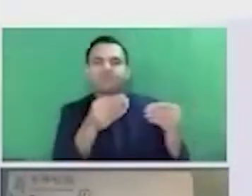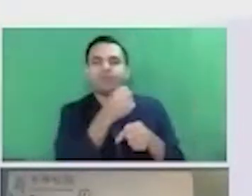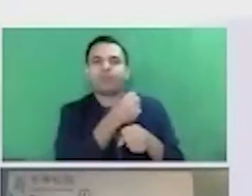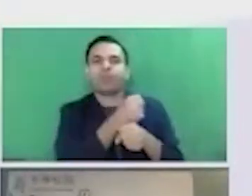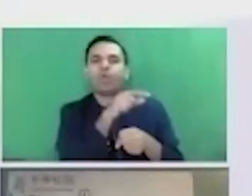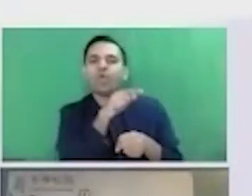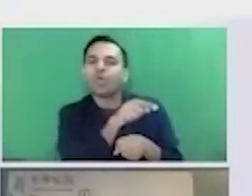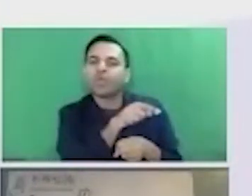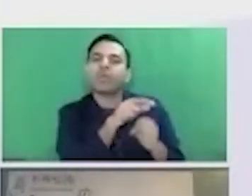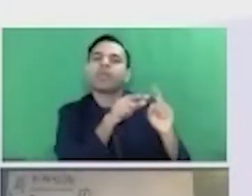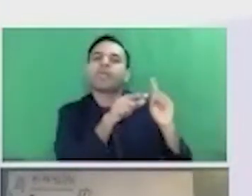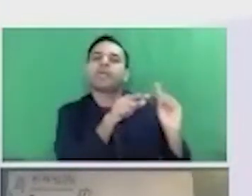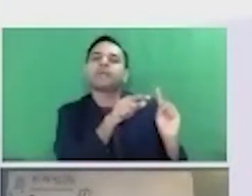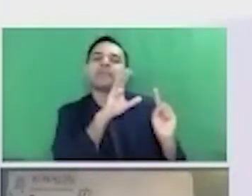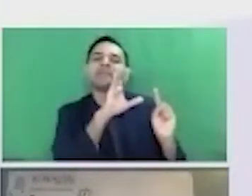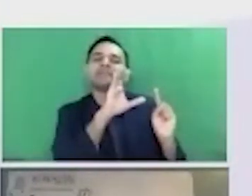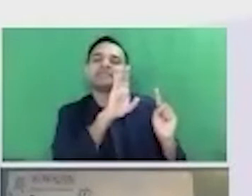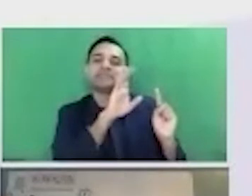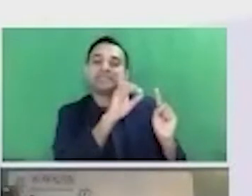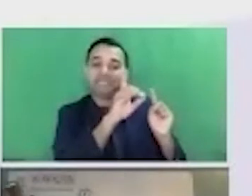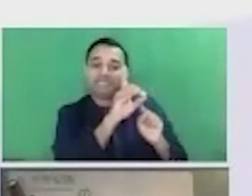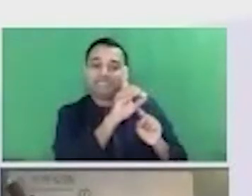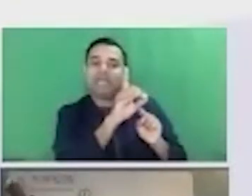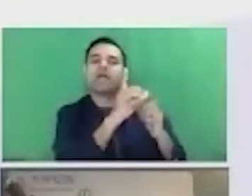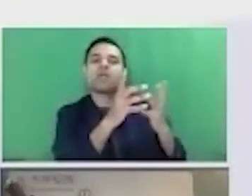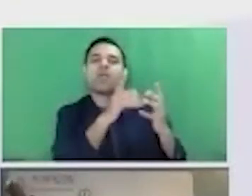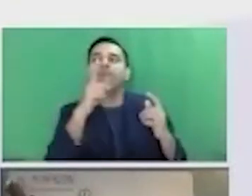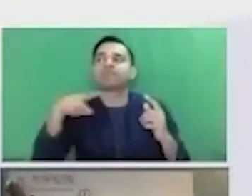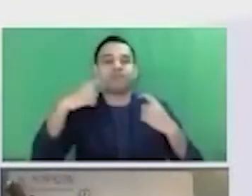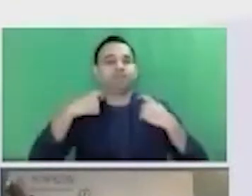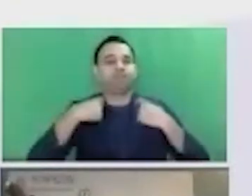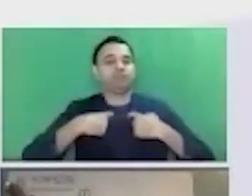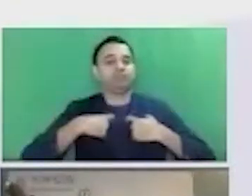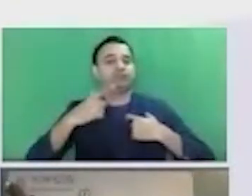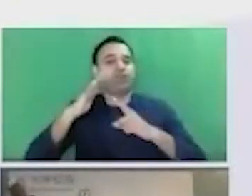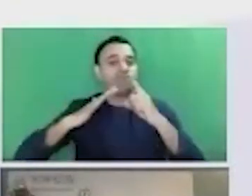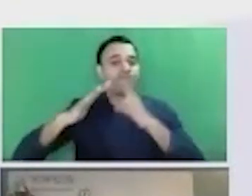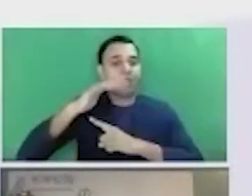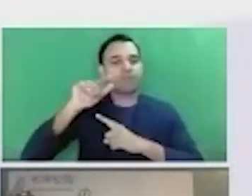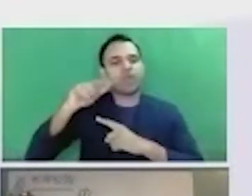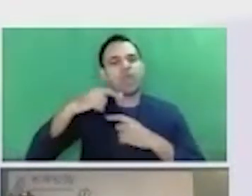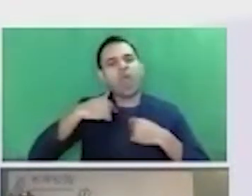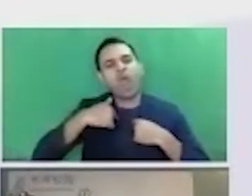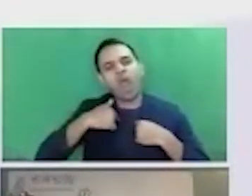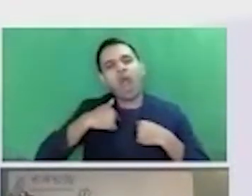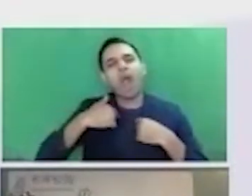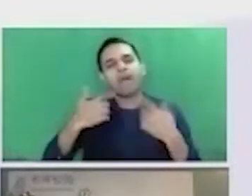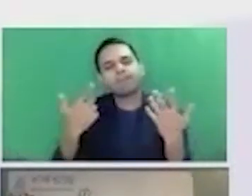بالنسبة لوزارة البيئة وبالتالي ما أدركناه هنا وما نحاول أن نقوم